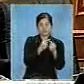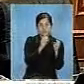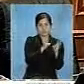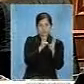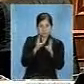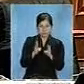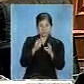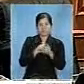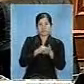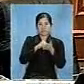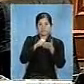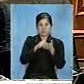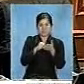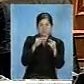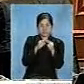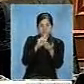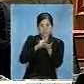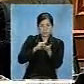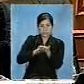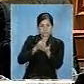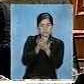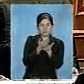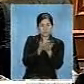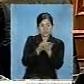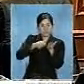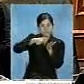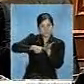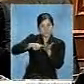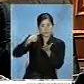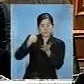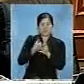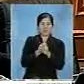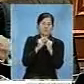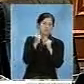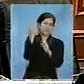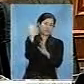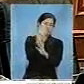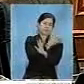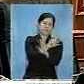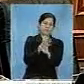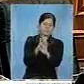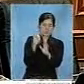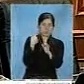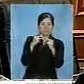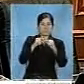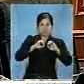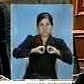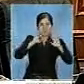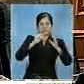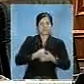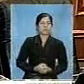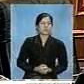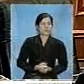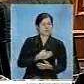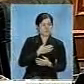การที่จะเก็บภาษีจากที่ดินและสิ่งปลูกสร้างที่มีมาแต่อดีตนั้นมีความชัดเจนนะครับต้องขอเรียนว่า